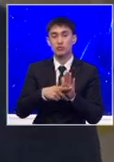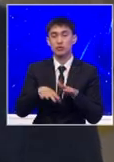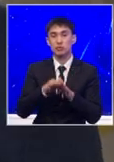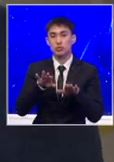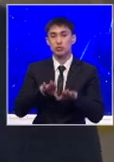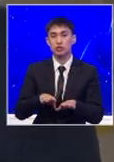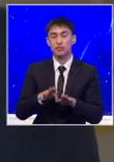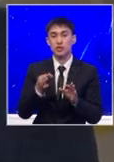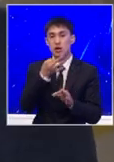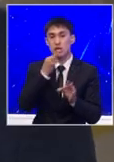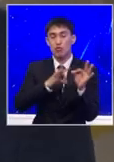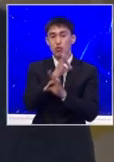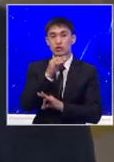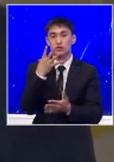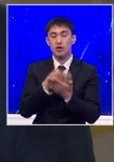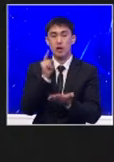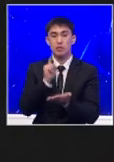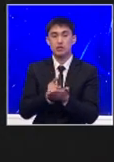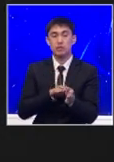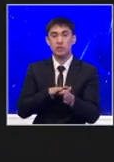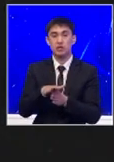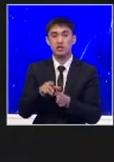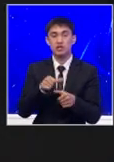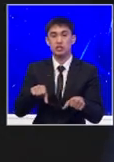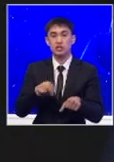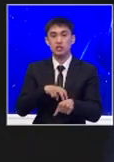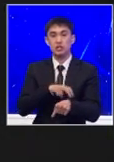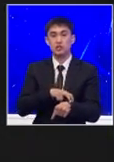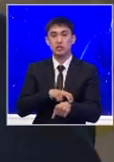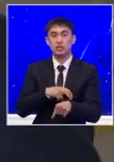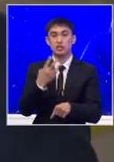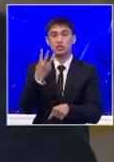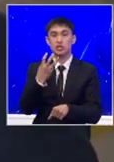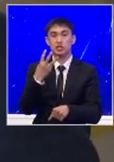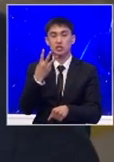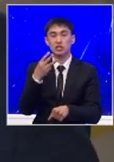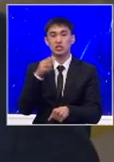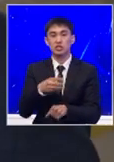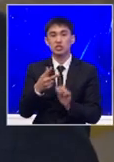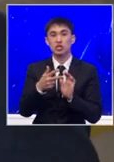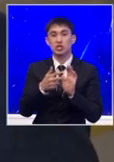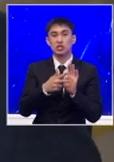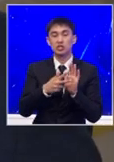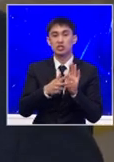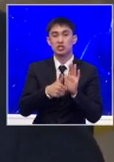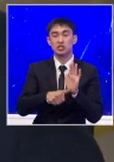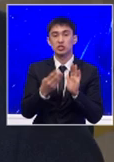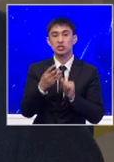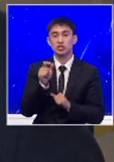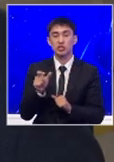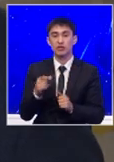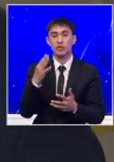участков с раннего утра своей обязанности выполняли члены избиркомов количеством 3764 человека